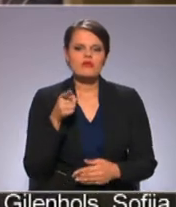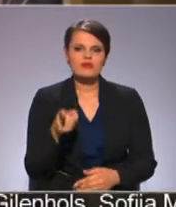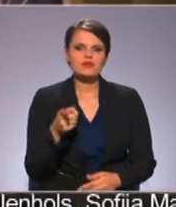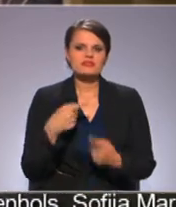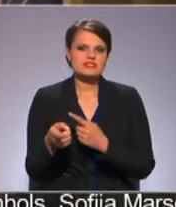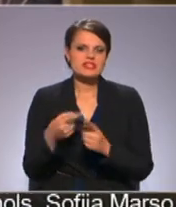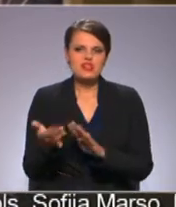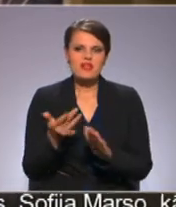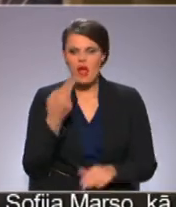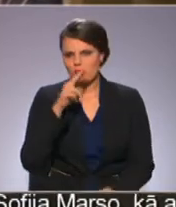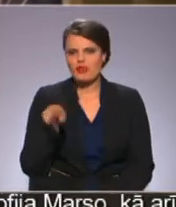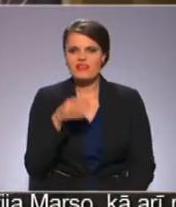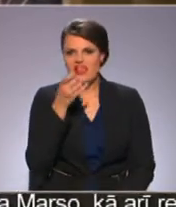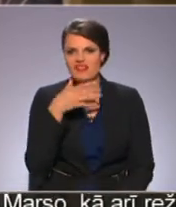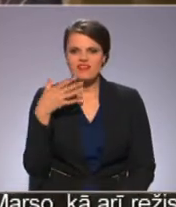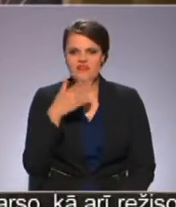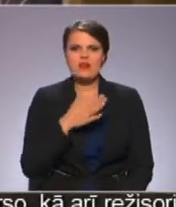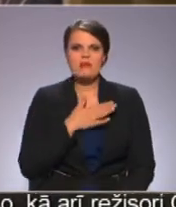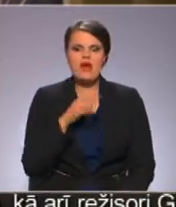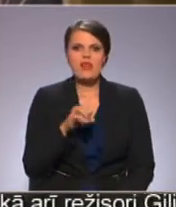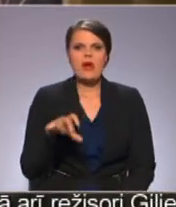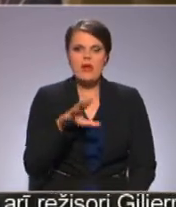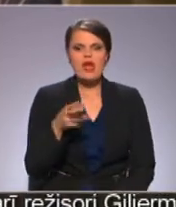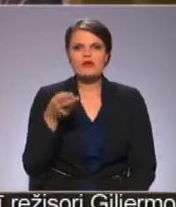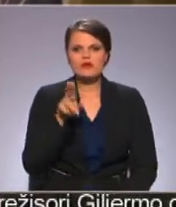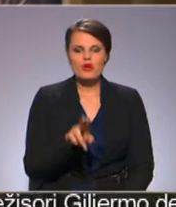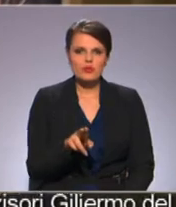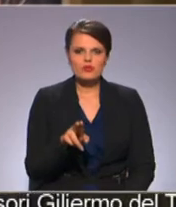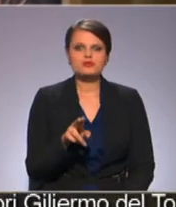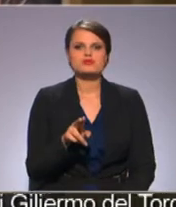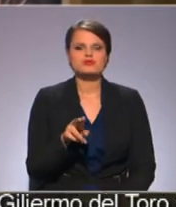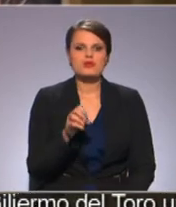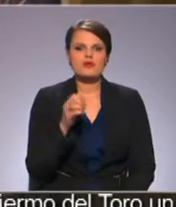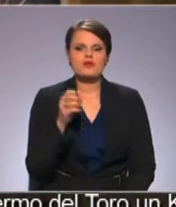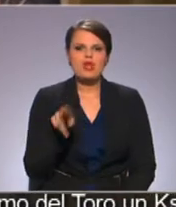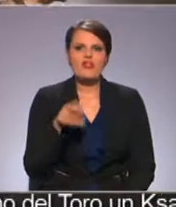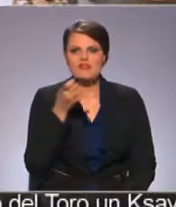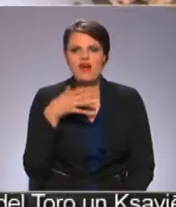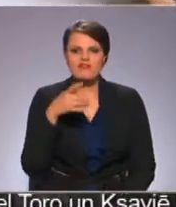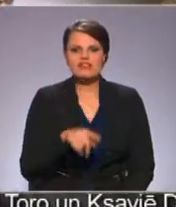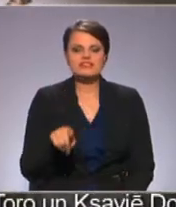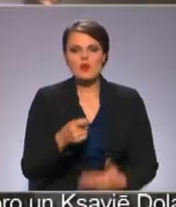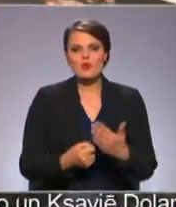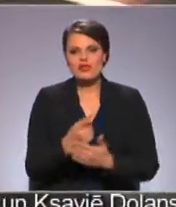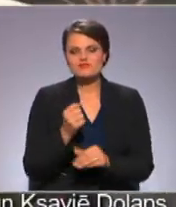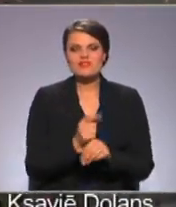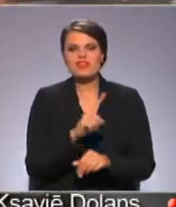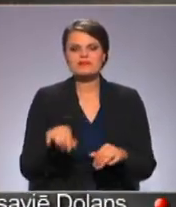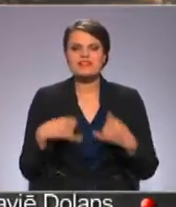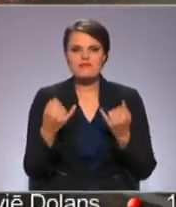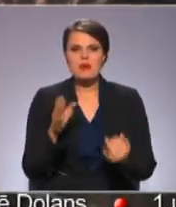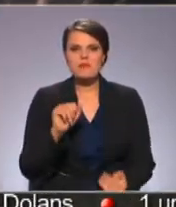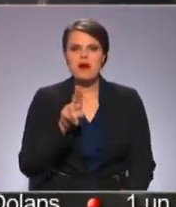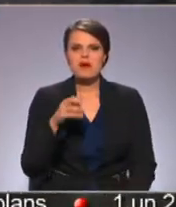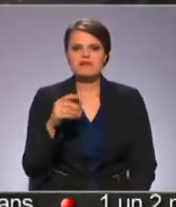nāk no Dienvidāfrikas ciltīm. Manējiem ir Eiropas un koloniālās Dienvidāfrikas tautu izcelsme. Darbs ir veltījums Nelsona